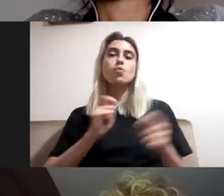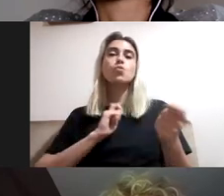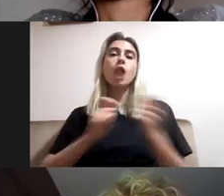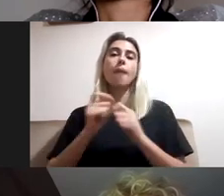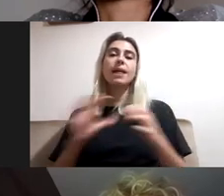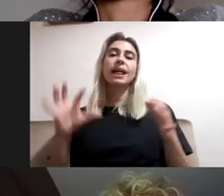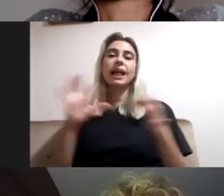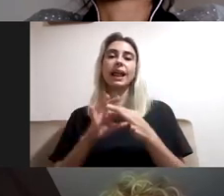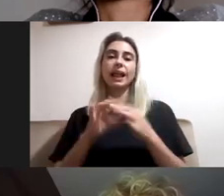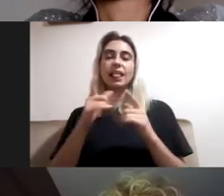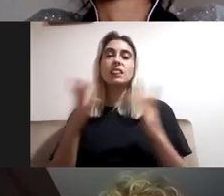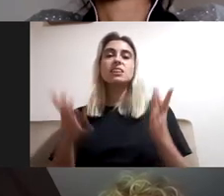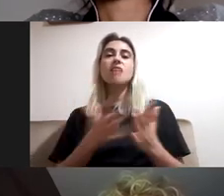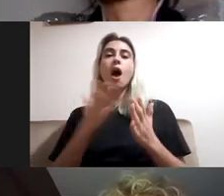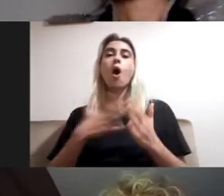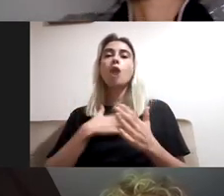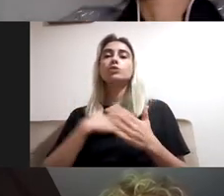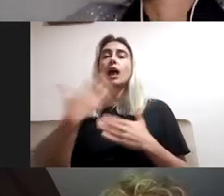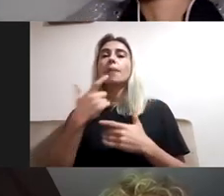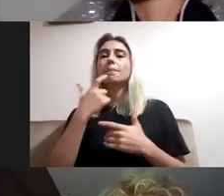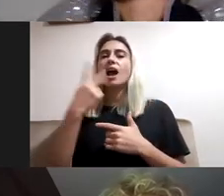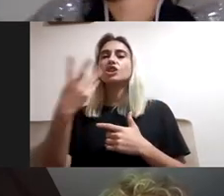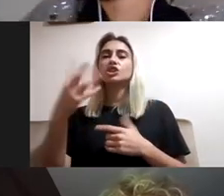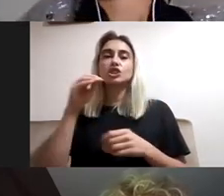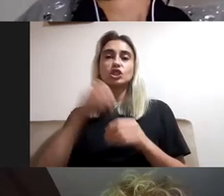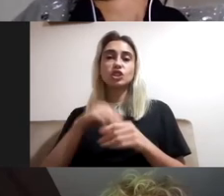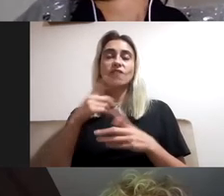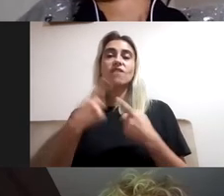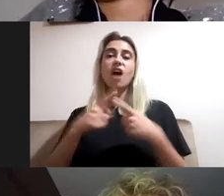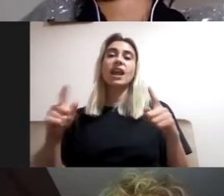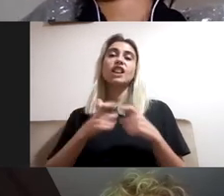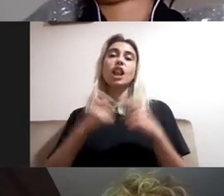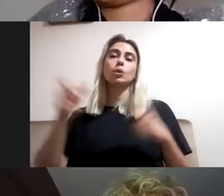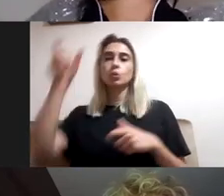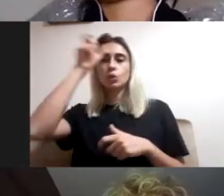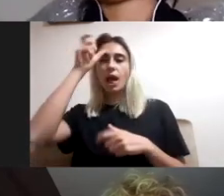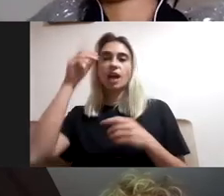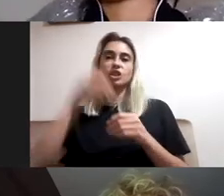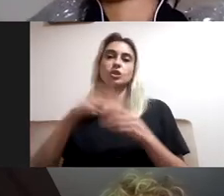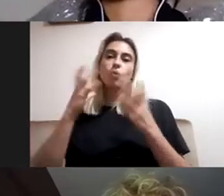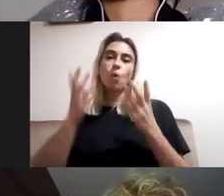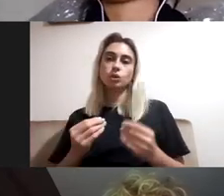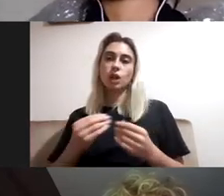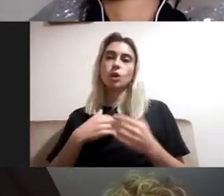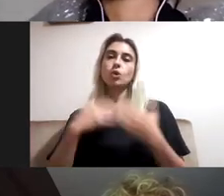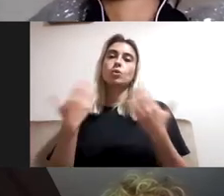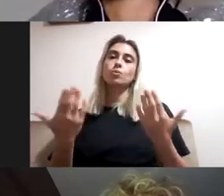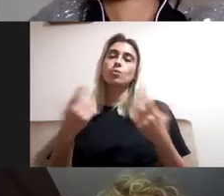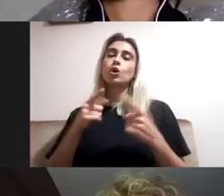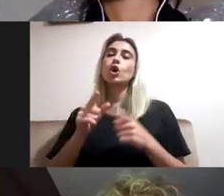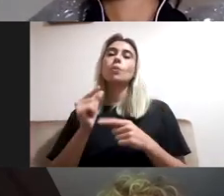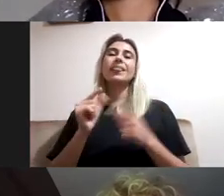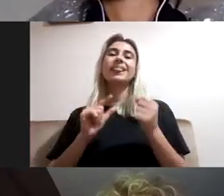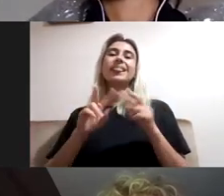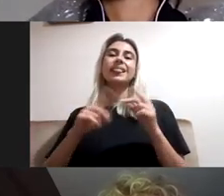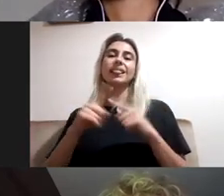de daha önümüzdeki birkaç yıl içinde daha farklı gelişmeler Türkiye'de olacak. Ümit verici gelişmeler bunlar ve